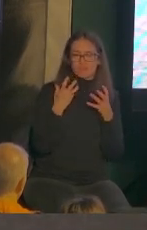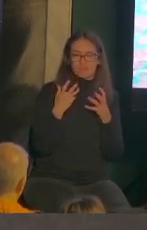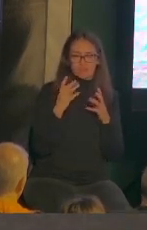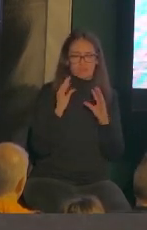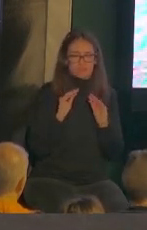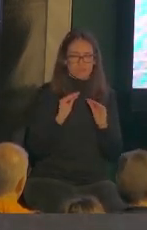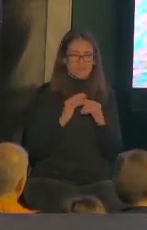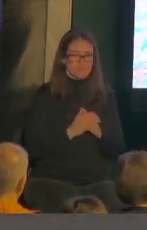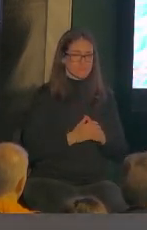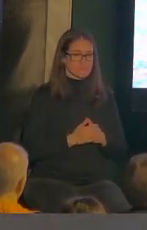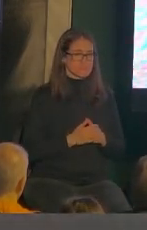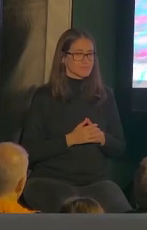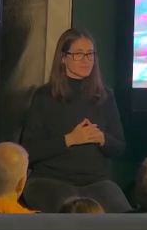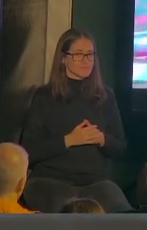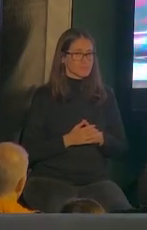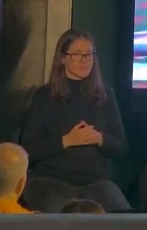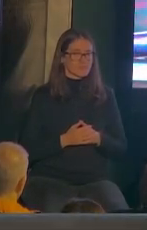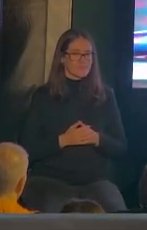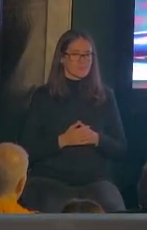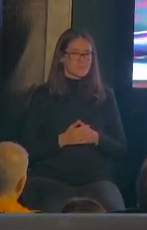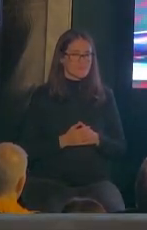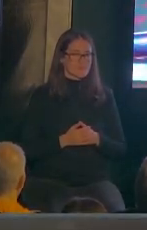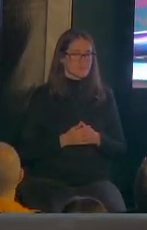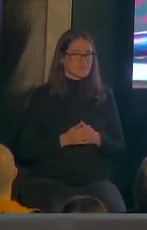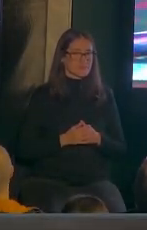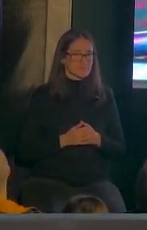té aquest.